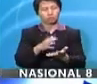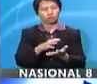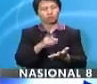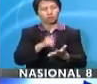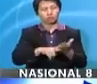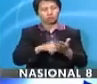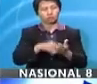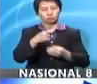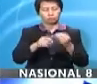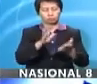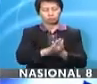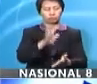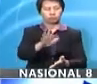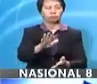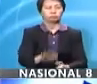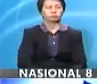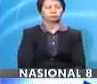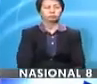masa depan mereka.